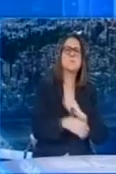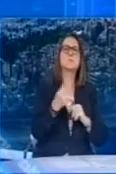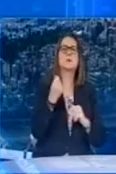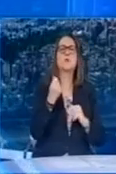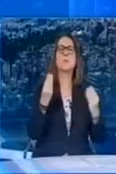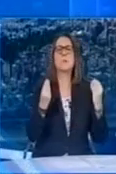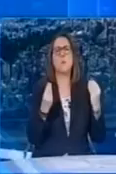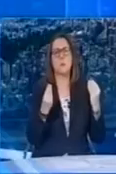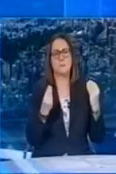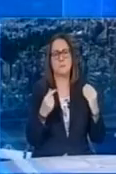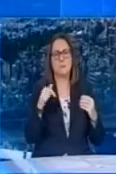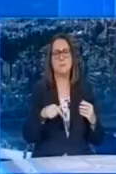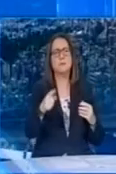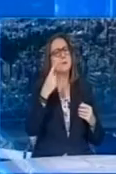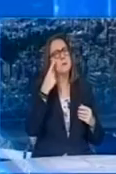την κρίση.